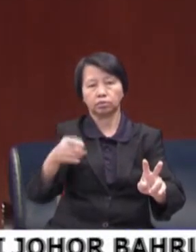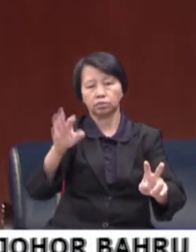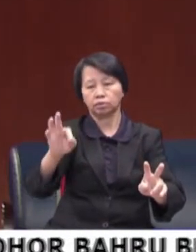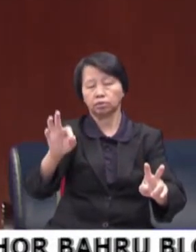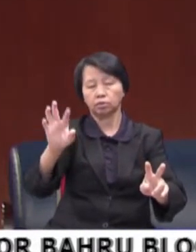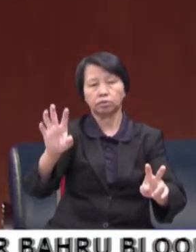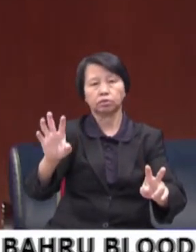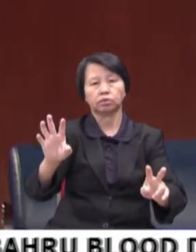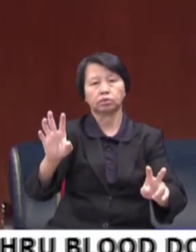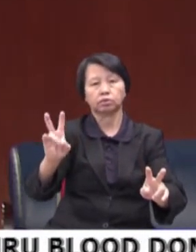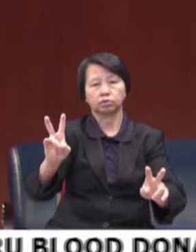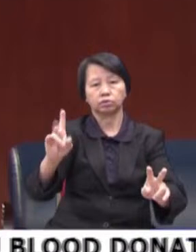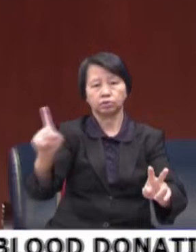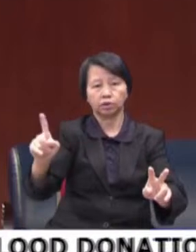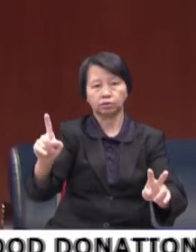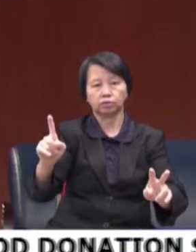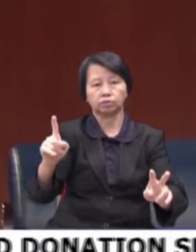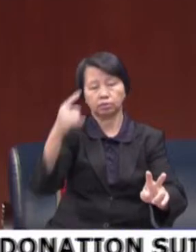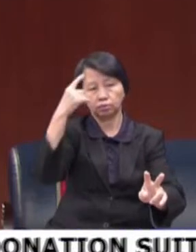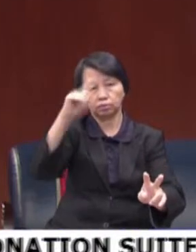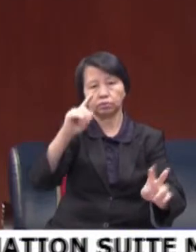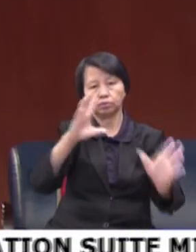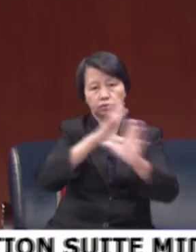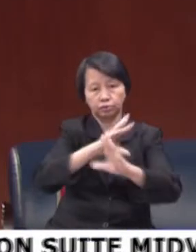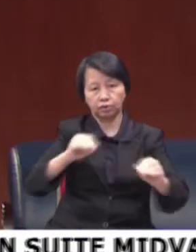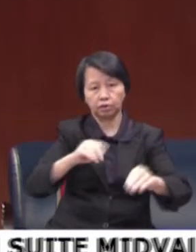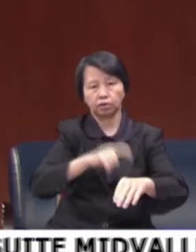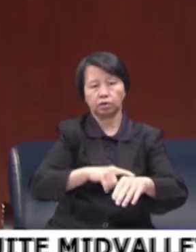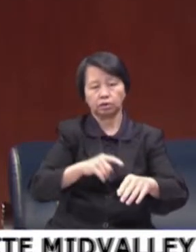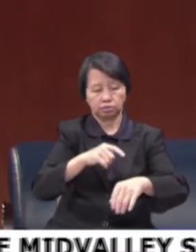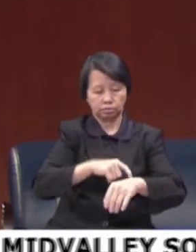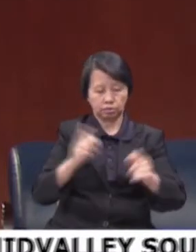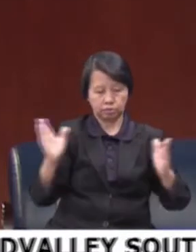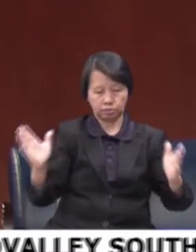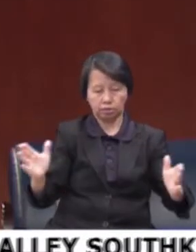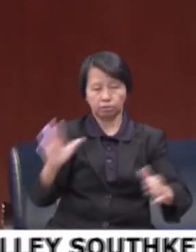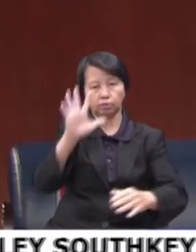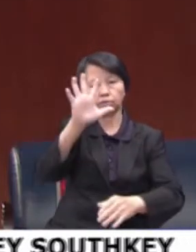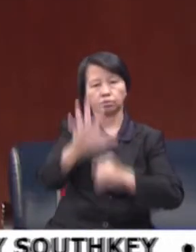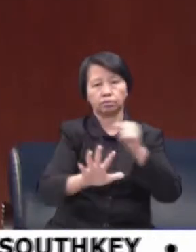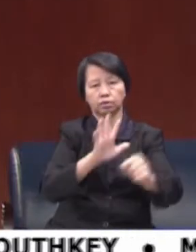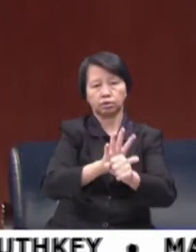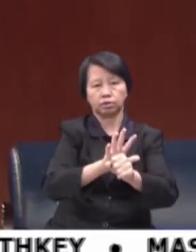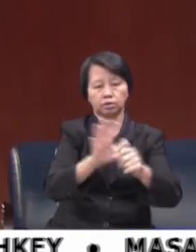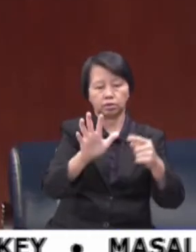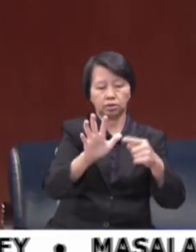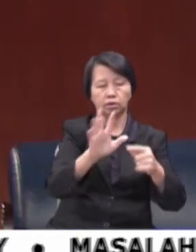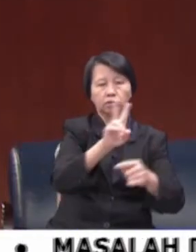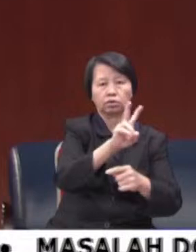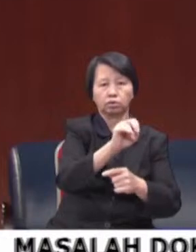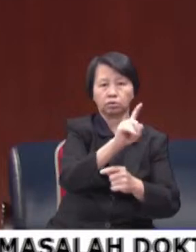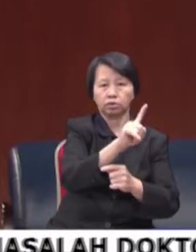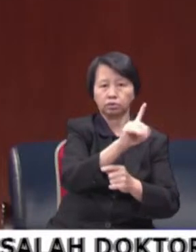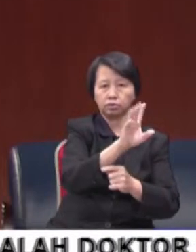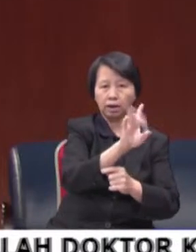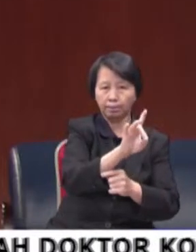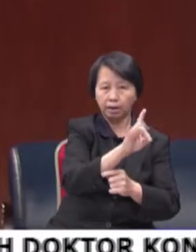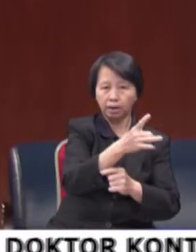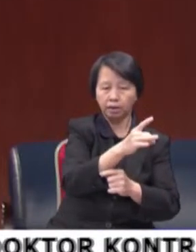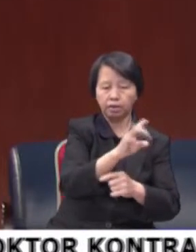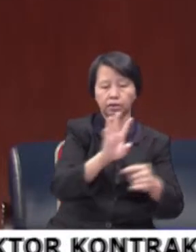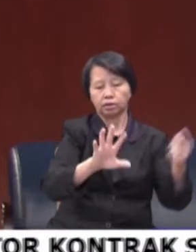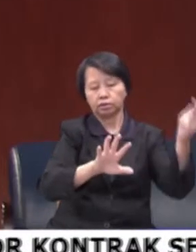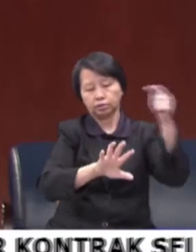rp26.971 bagi negeri sawah dalam masa tempo 5 tahun dari tahun 2018 sehingga